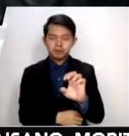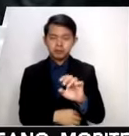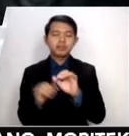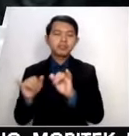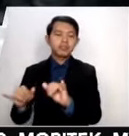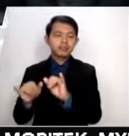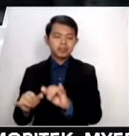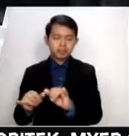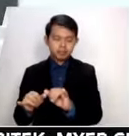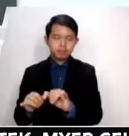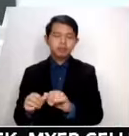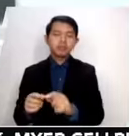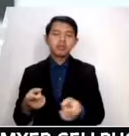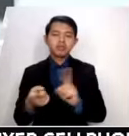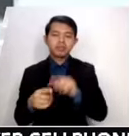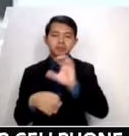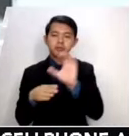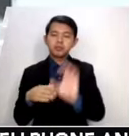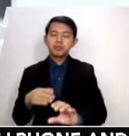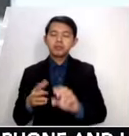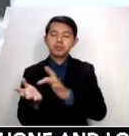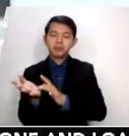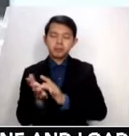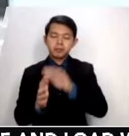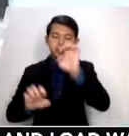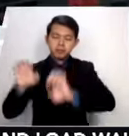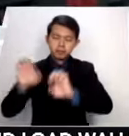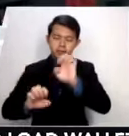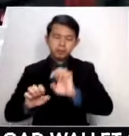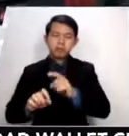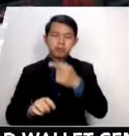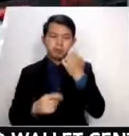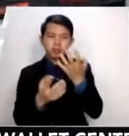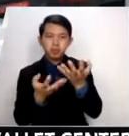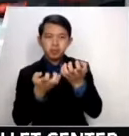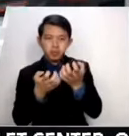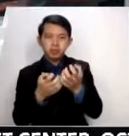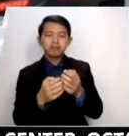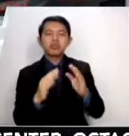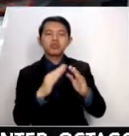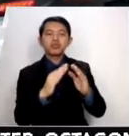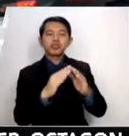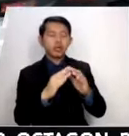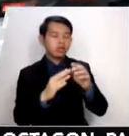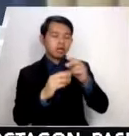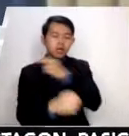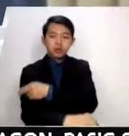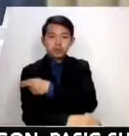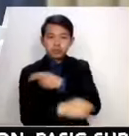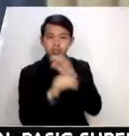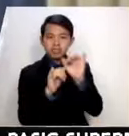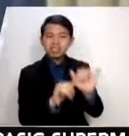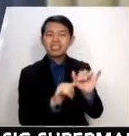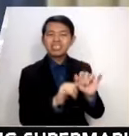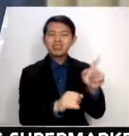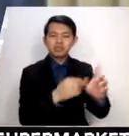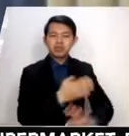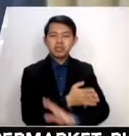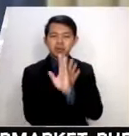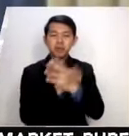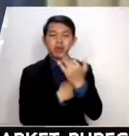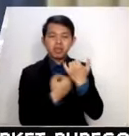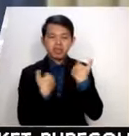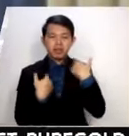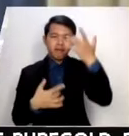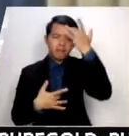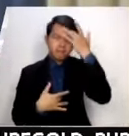evaluation para sa hiling niya na i-hospital arrest sa Davao City. May kondisyong medical umano si Kibuloy. We cannot take hook,